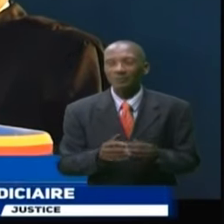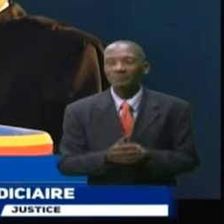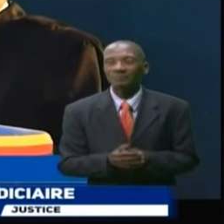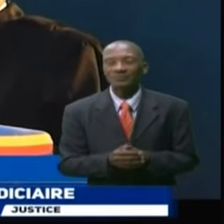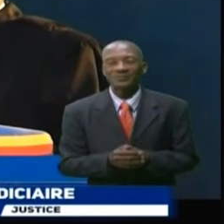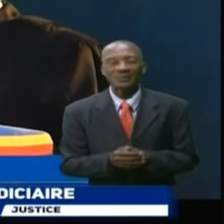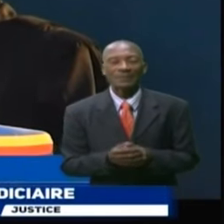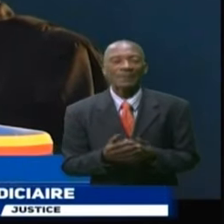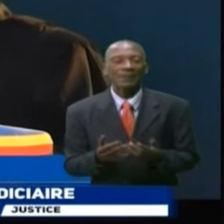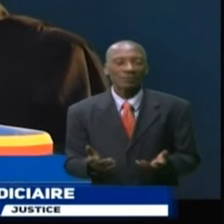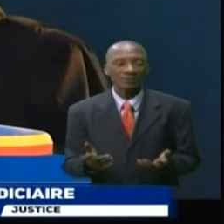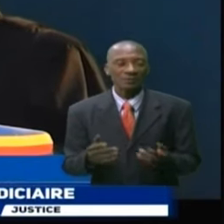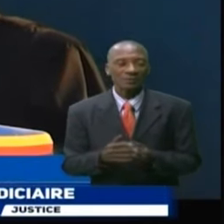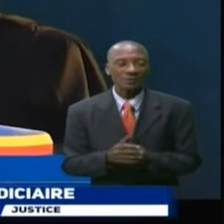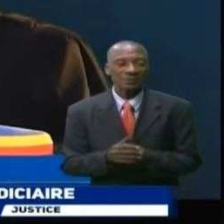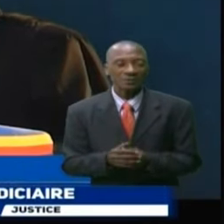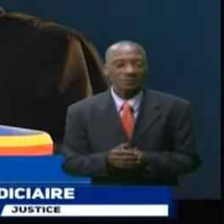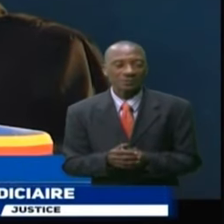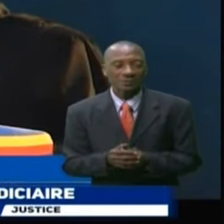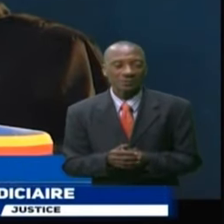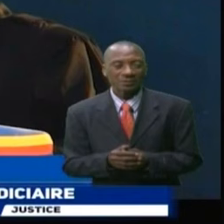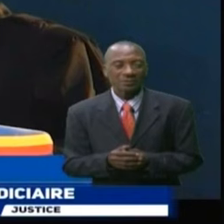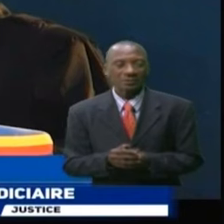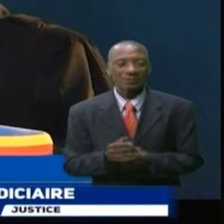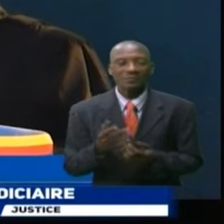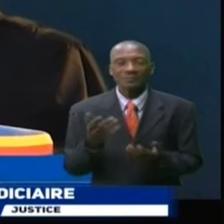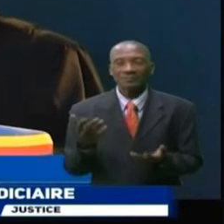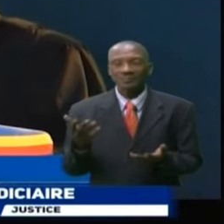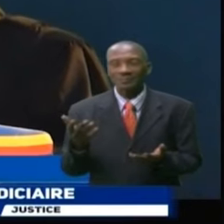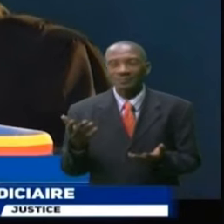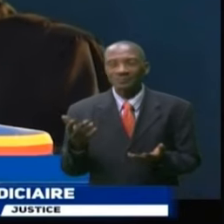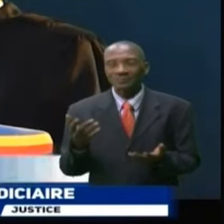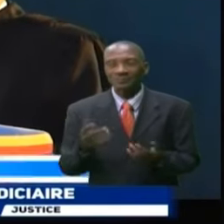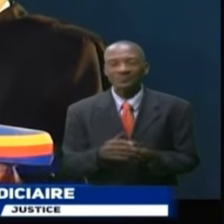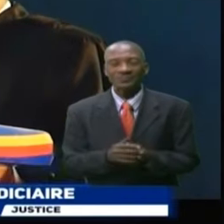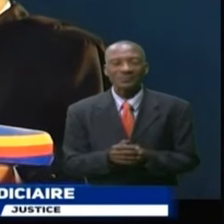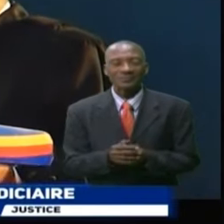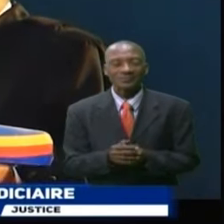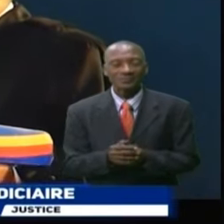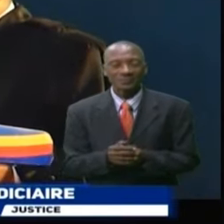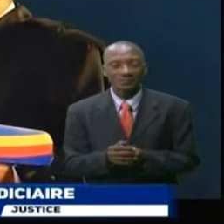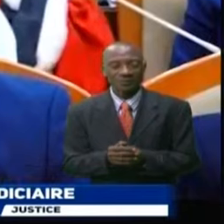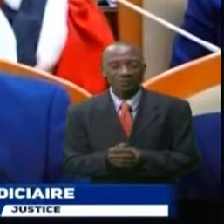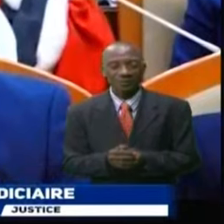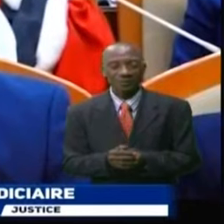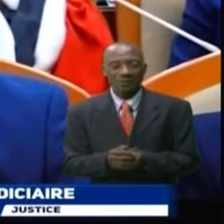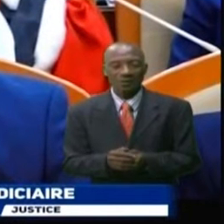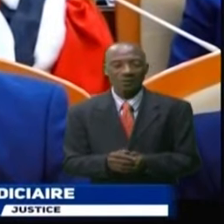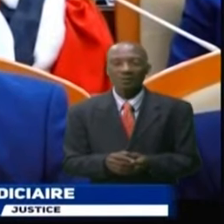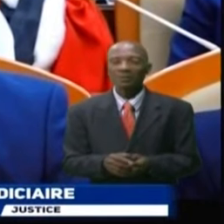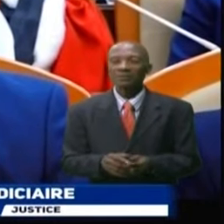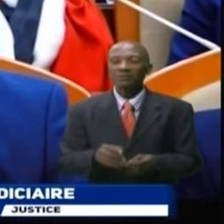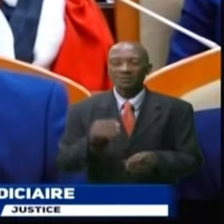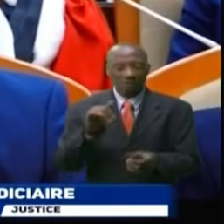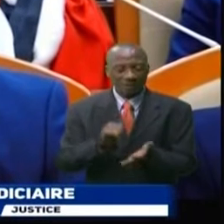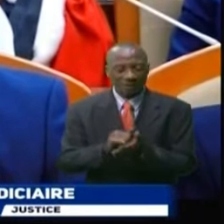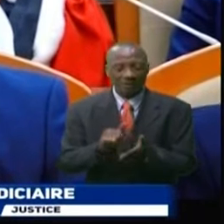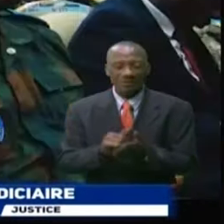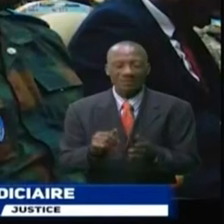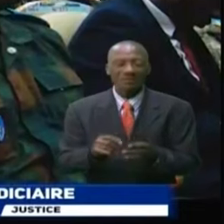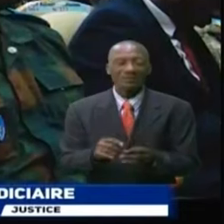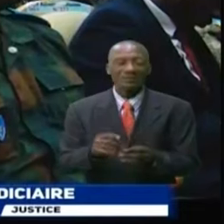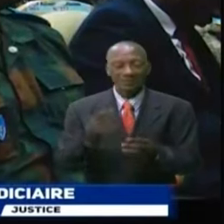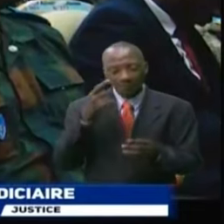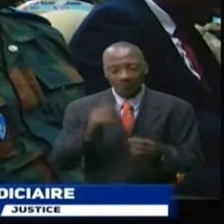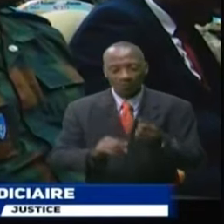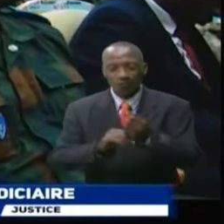du magistrat, il y a toute une vie. L'avocat est le défenseur de tout le monde, y compris